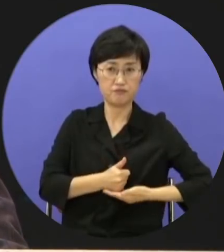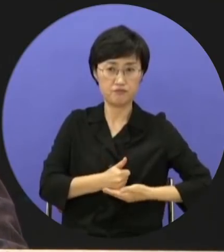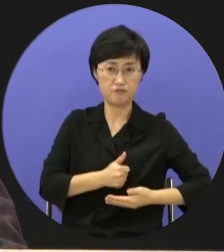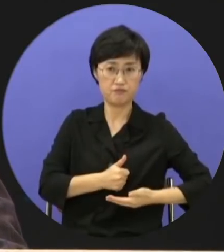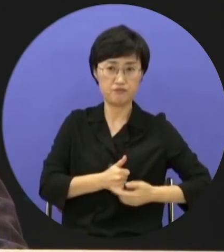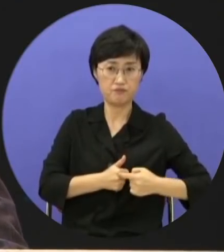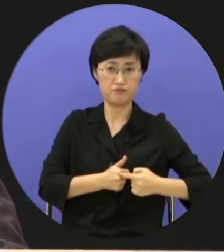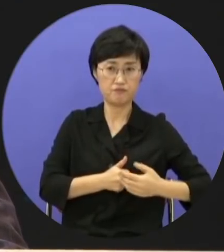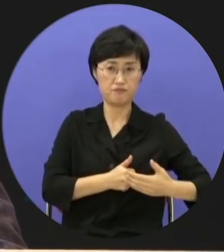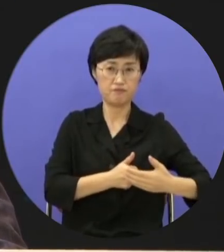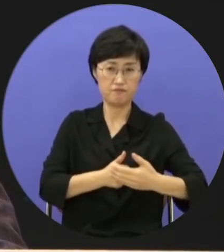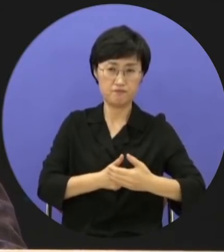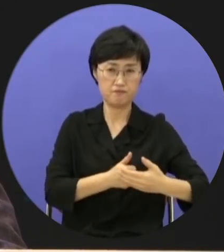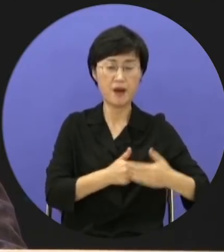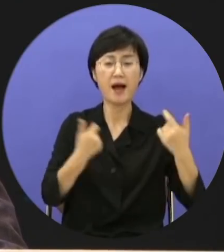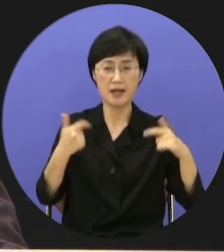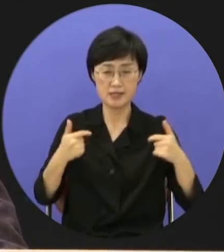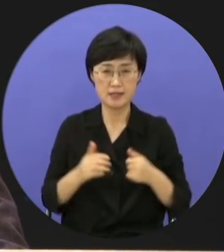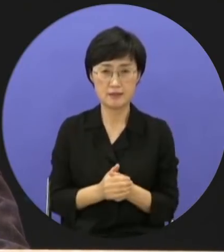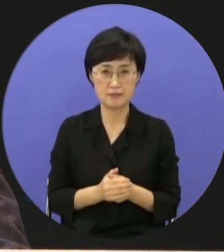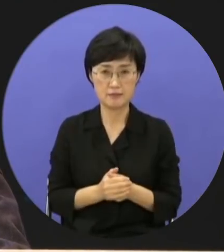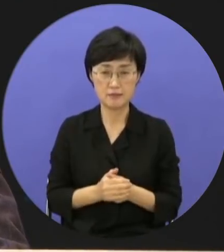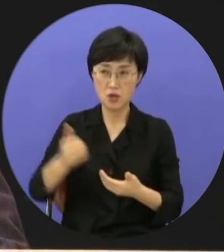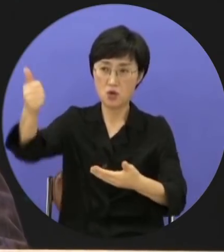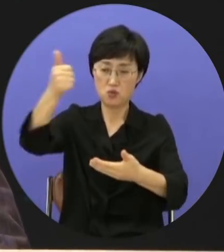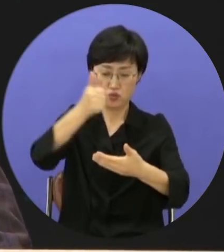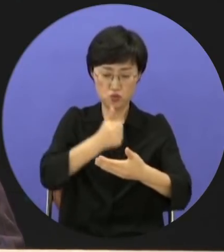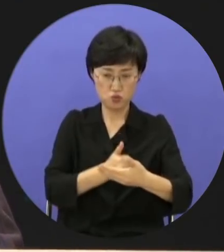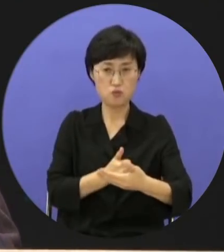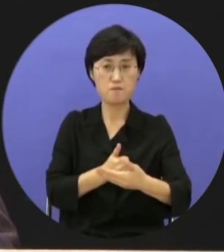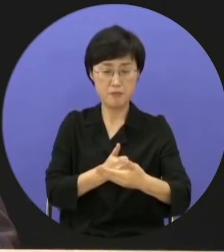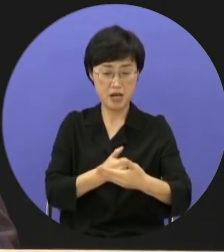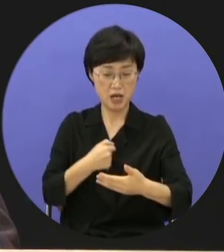My problems will be solved. 기도해 보세요. So pray about that.